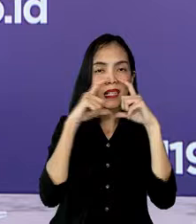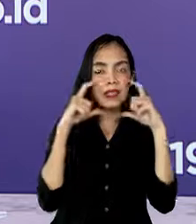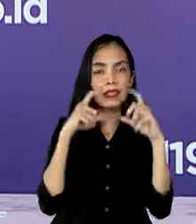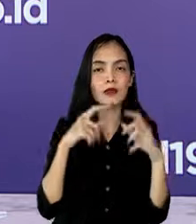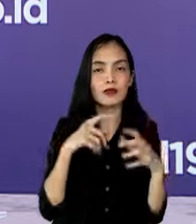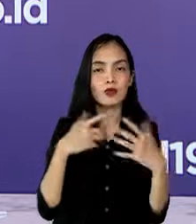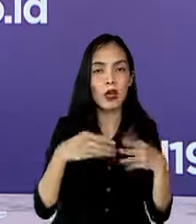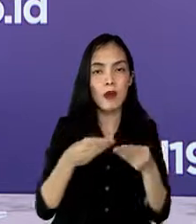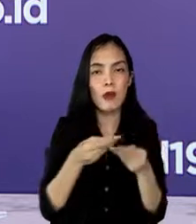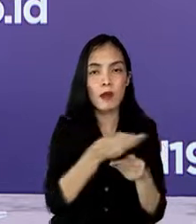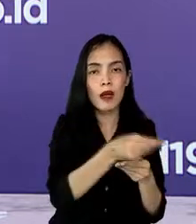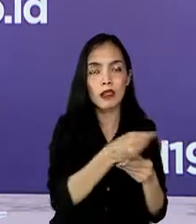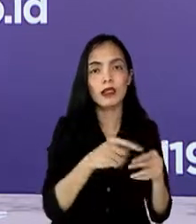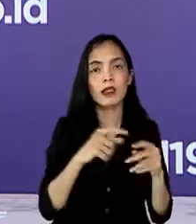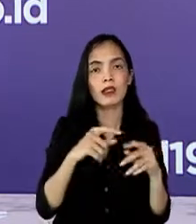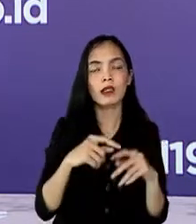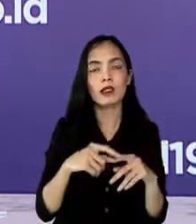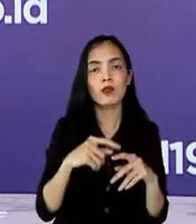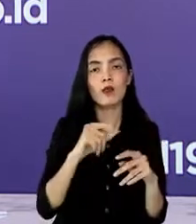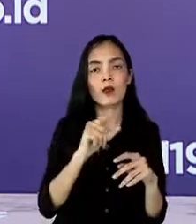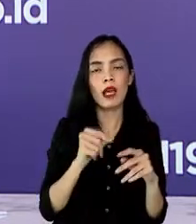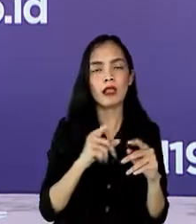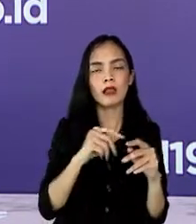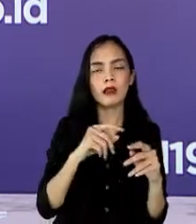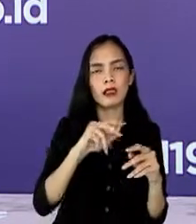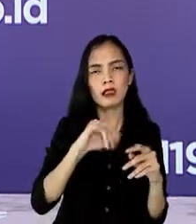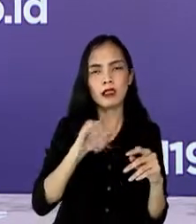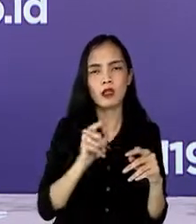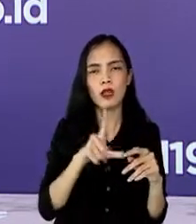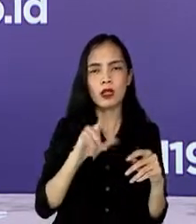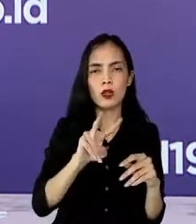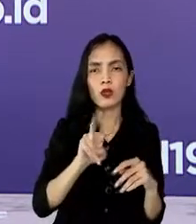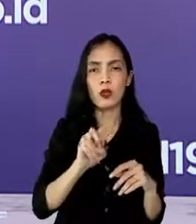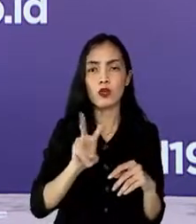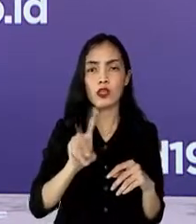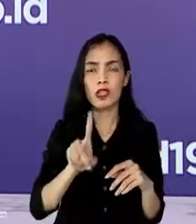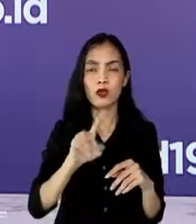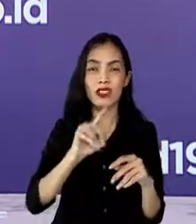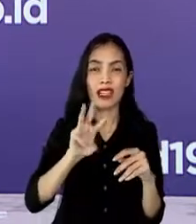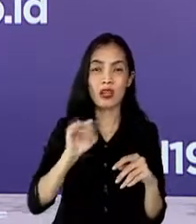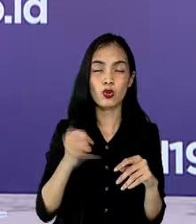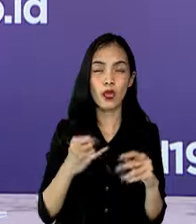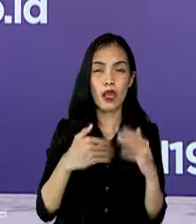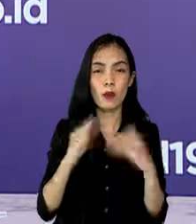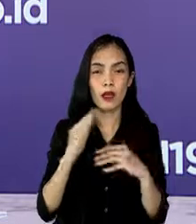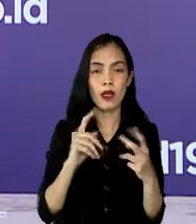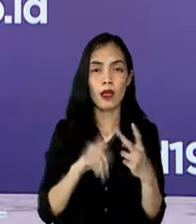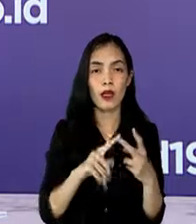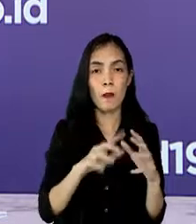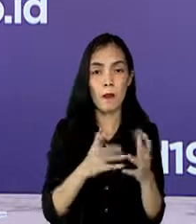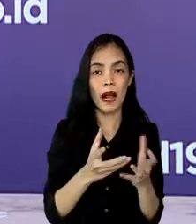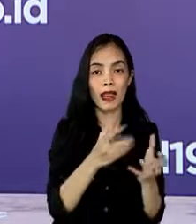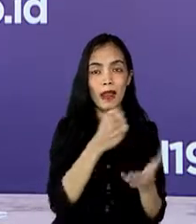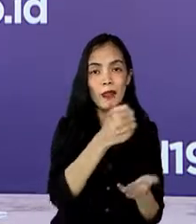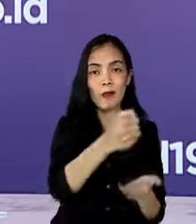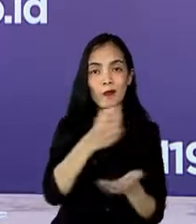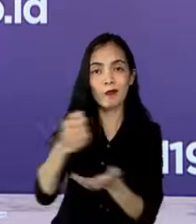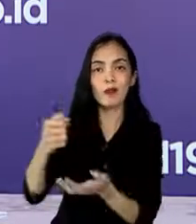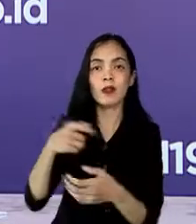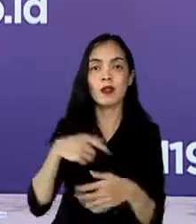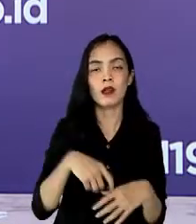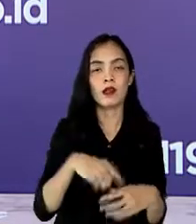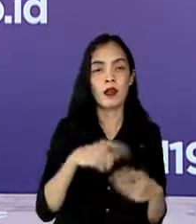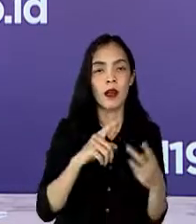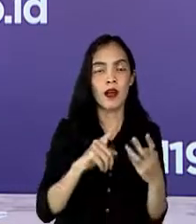3 Juli 2021 pakai vitamin bagi masyarakat penebalan fasilitas isolasi terpusat di